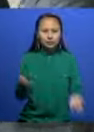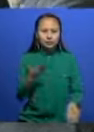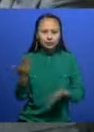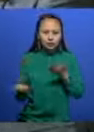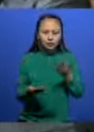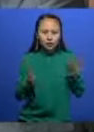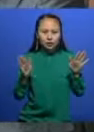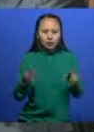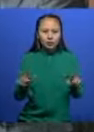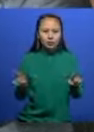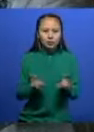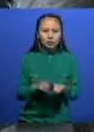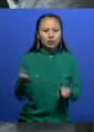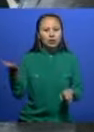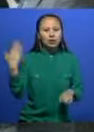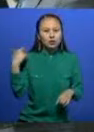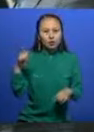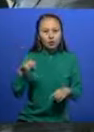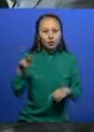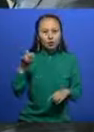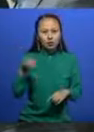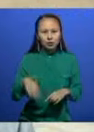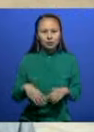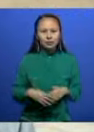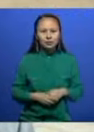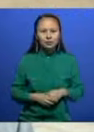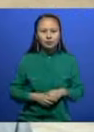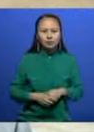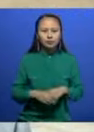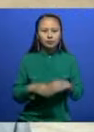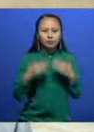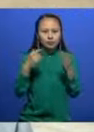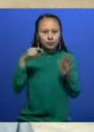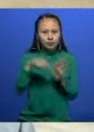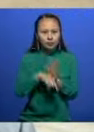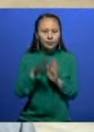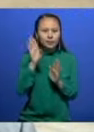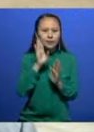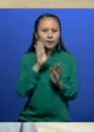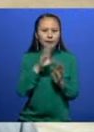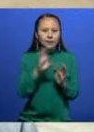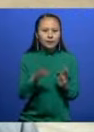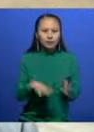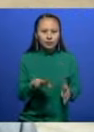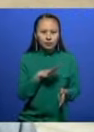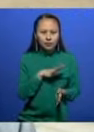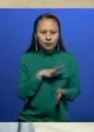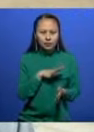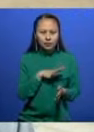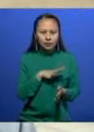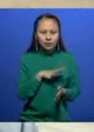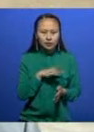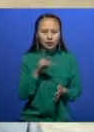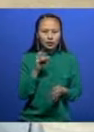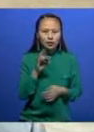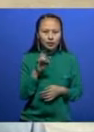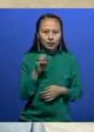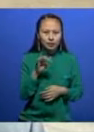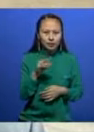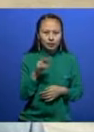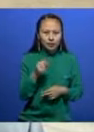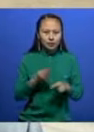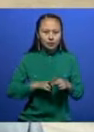қазылған жерден мың жыл бұрынғы жәдігерлер шығады, дейді. Осы жердің астында су құбыры болған екен. Ол керамикалық тұрбадан